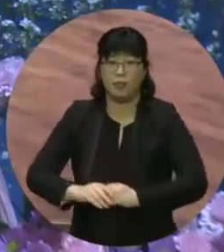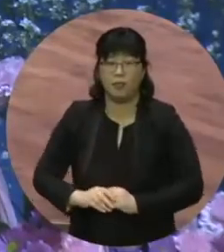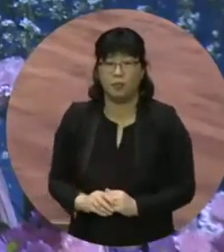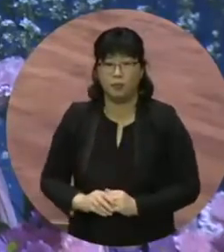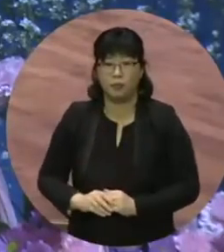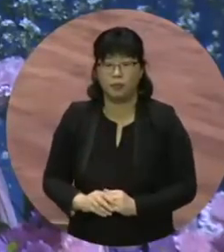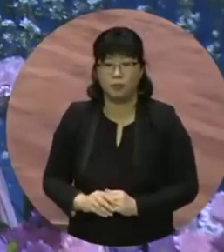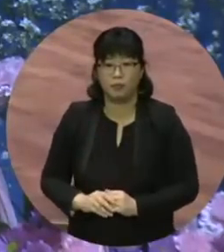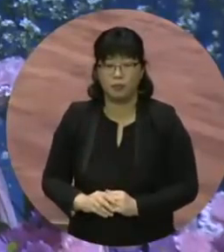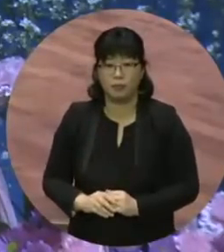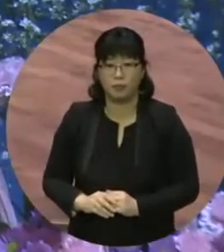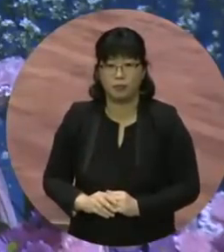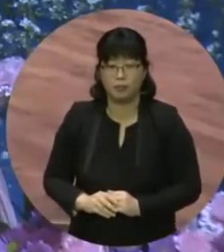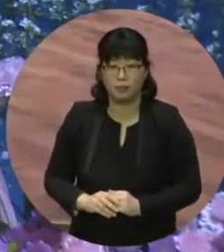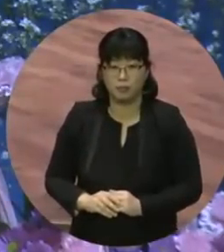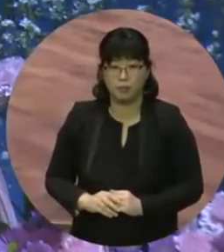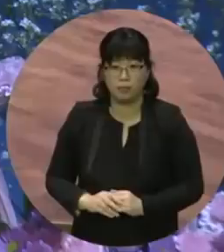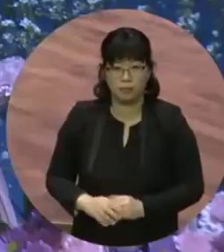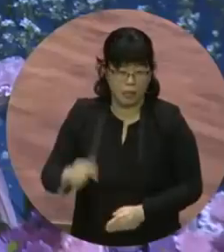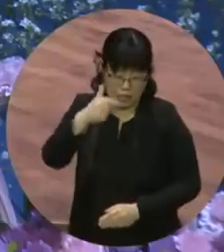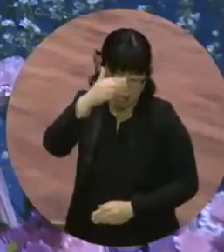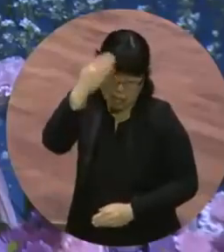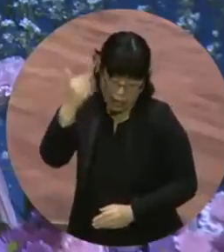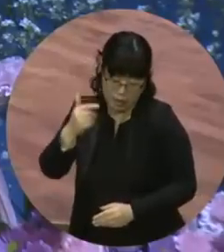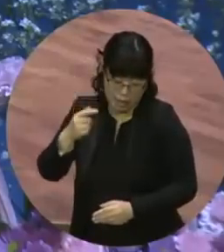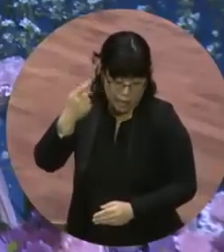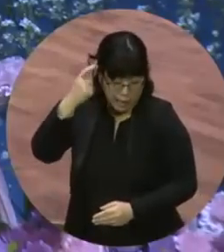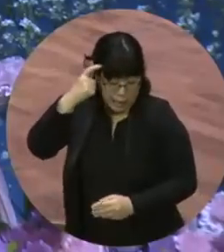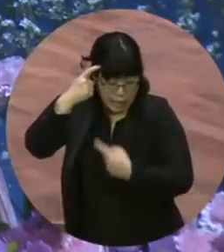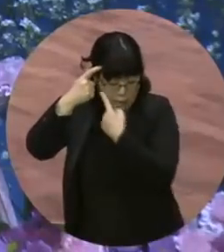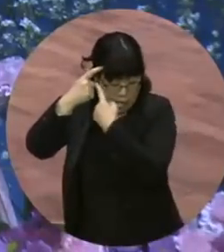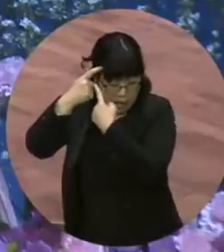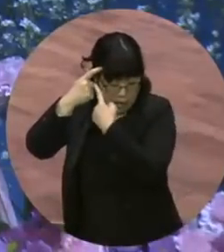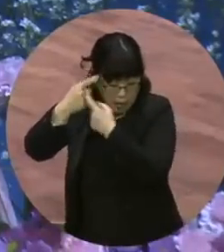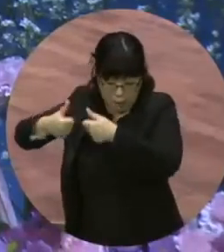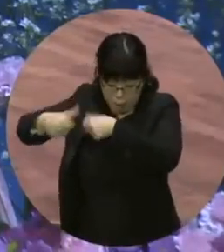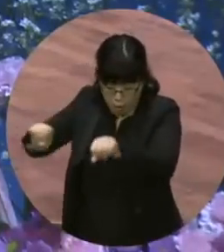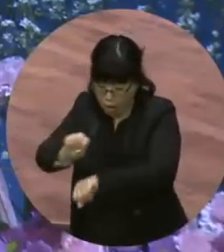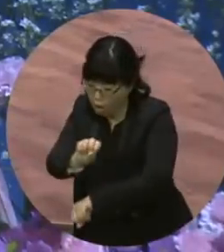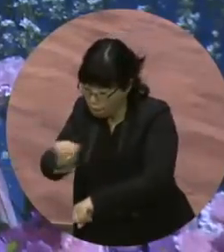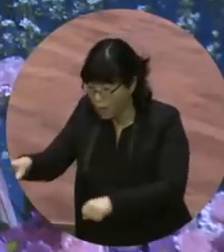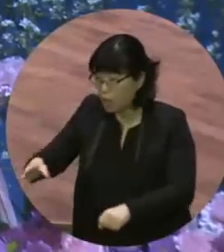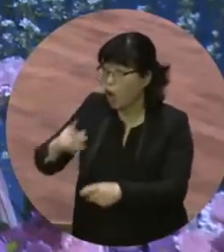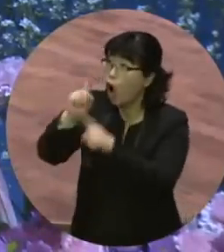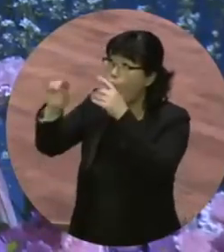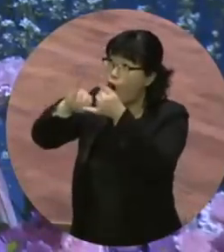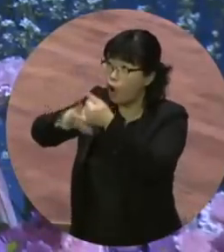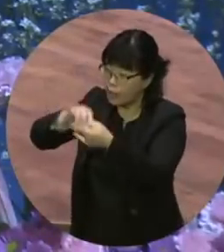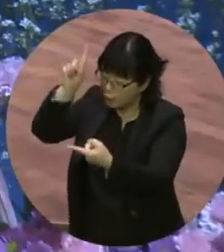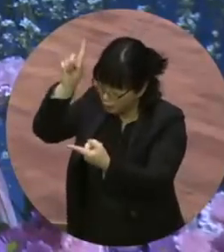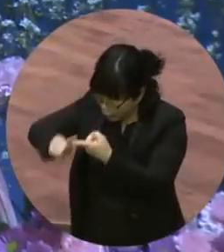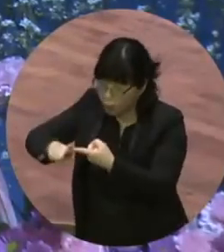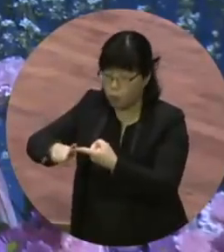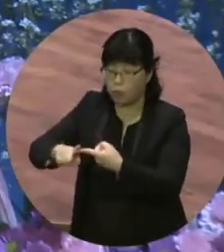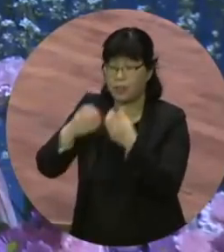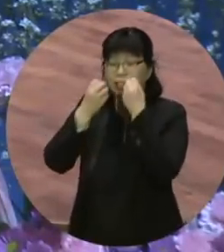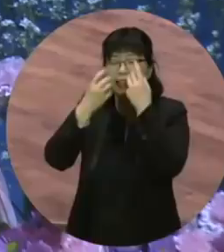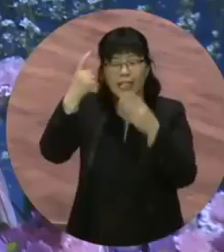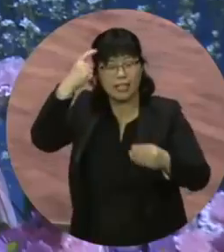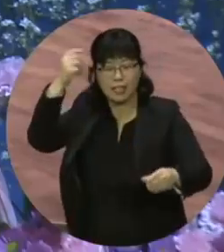자기 생각의 옛 틀을 과감히 깨고 언약 중심의 새 틀로 바꾸라. 그게 완전하라는